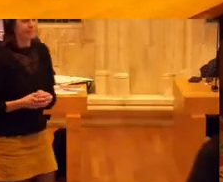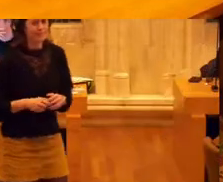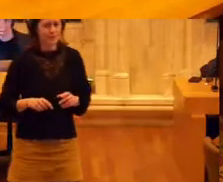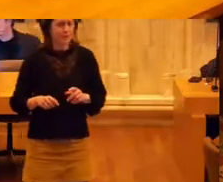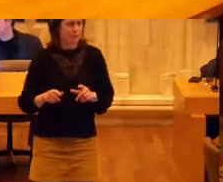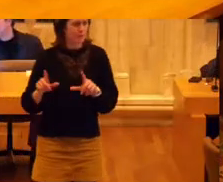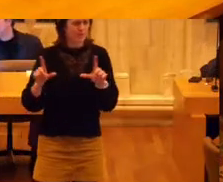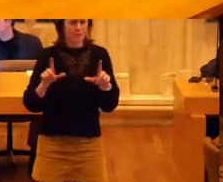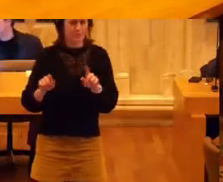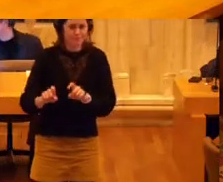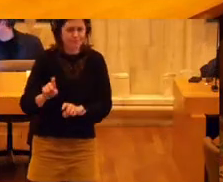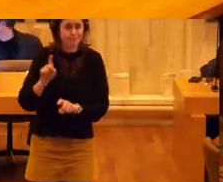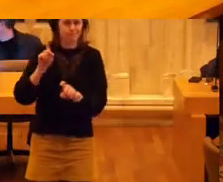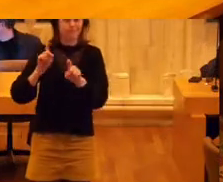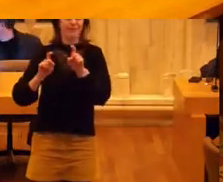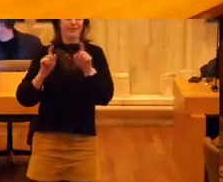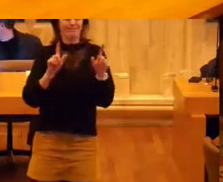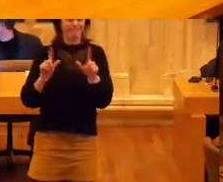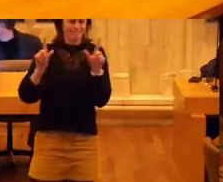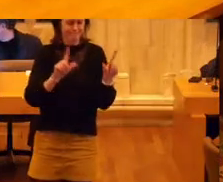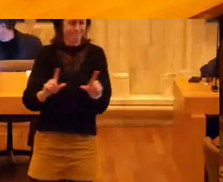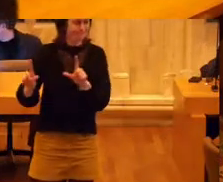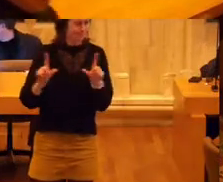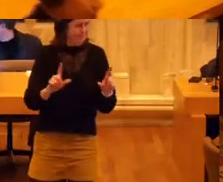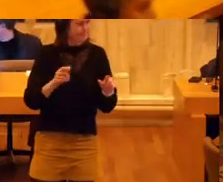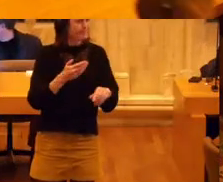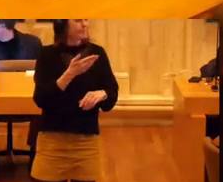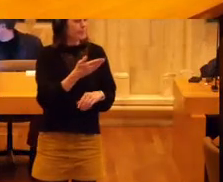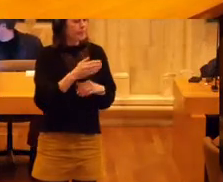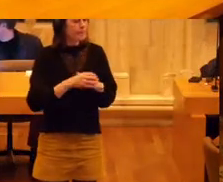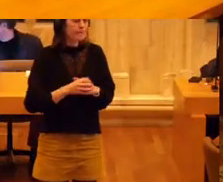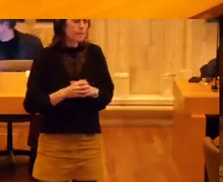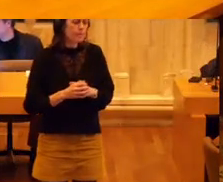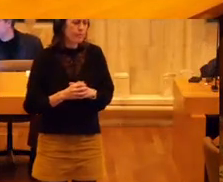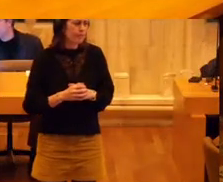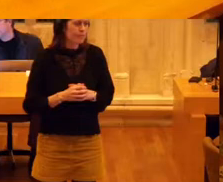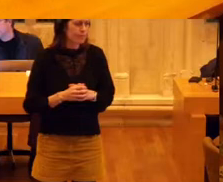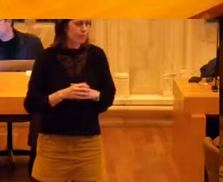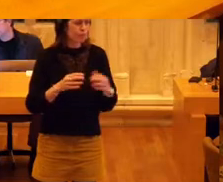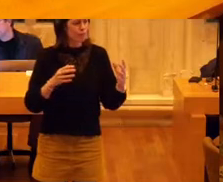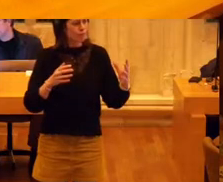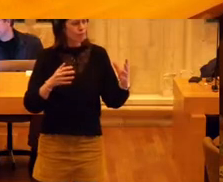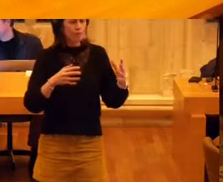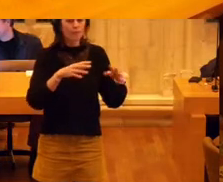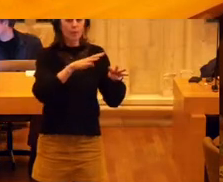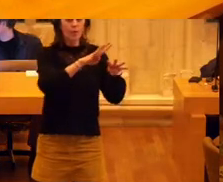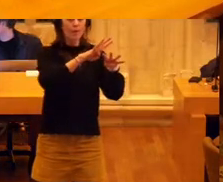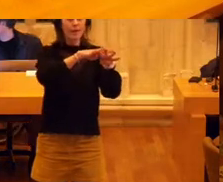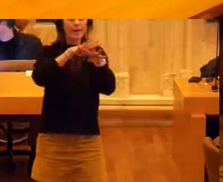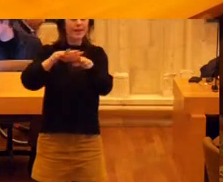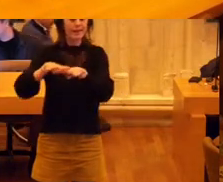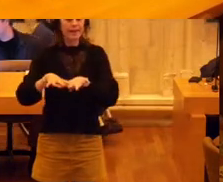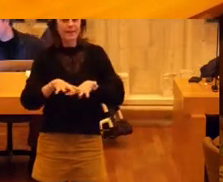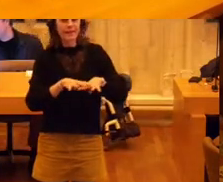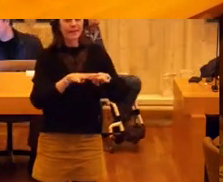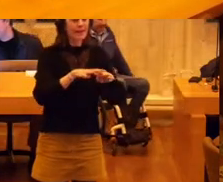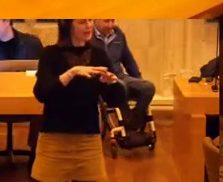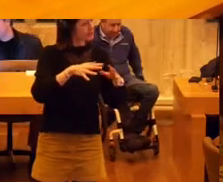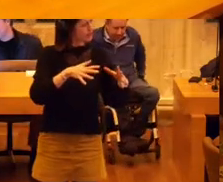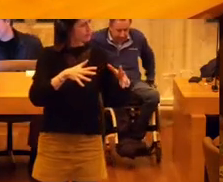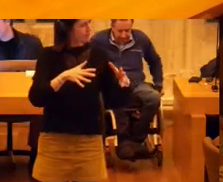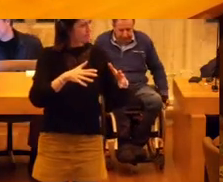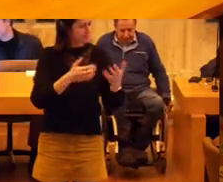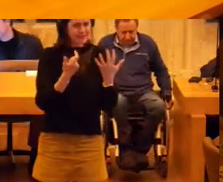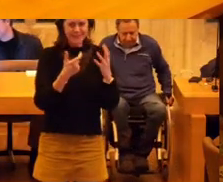première diapo. Ah voilà. On vous a remis donc une répartition quartier par quartier de